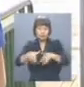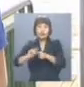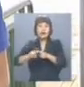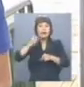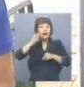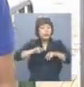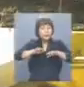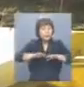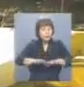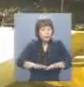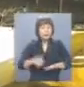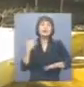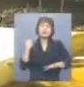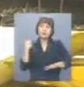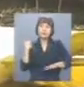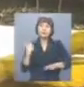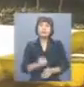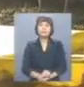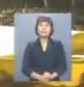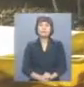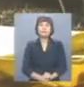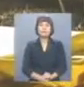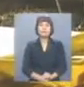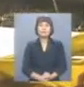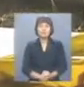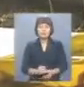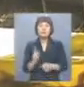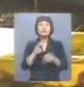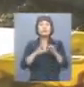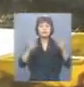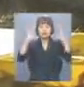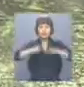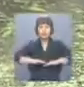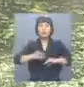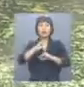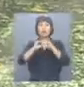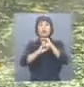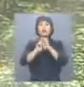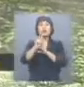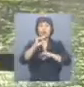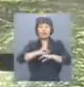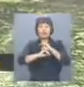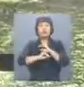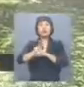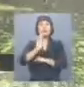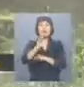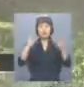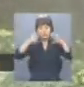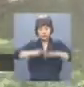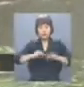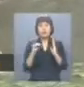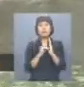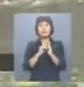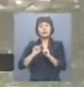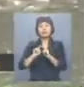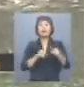บ้างแล้วครับชาวเคหะธนบุรีโครงการ2และ3ร่วมกับกลุ่มสวกรุงเทพมหานครภาคประชาช